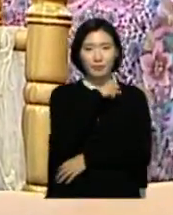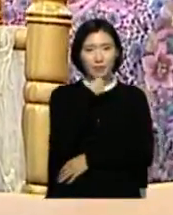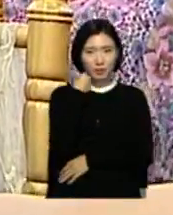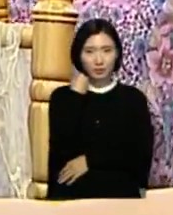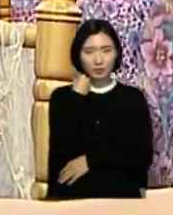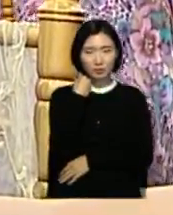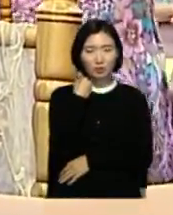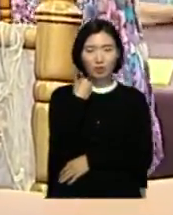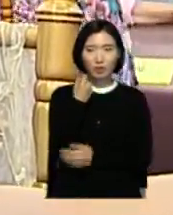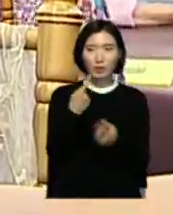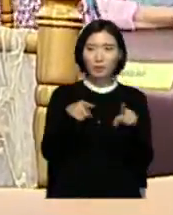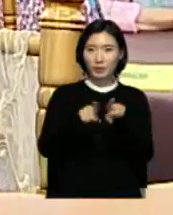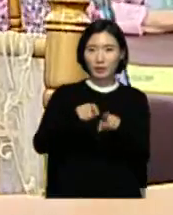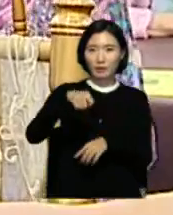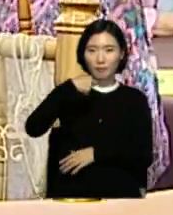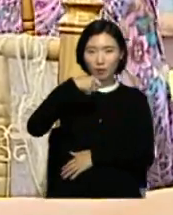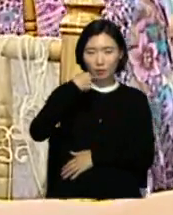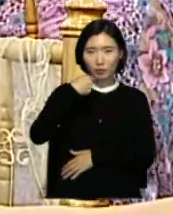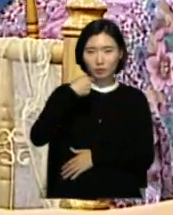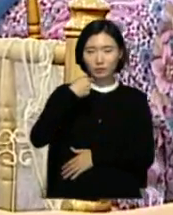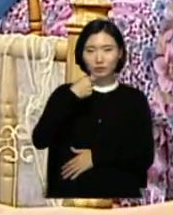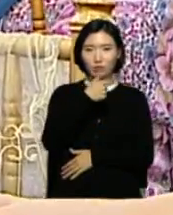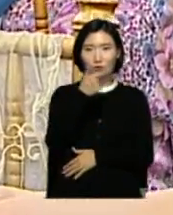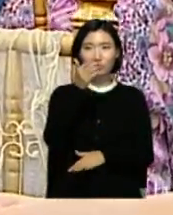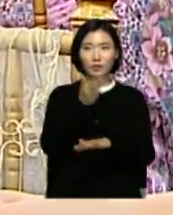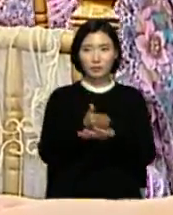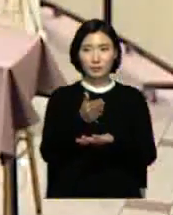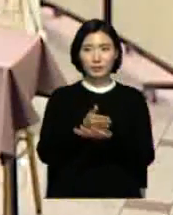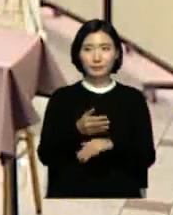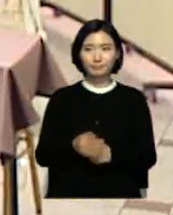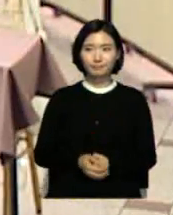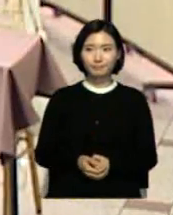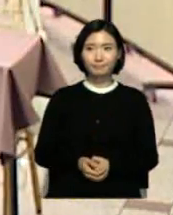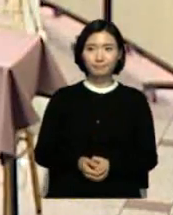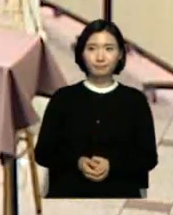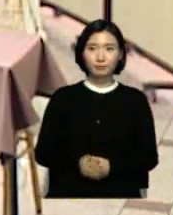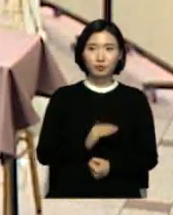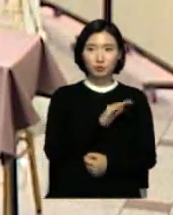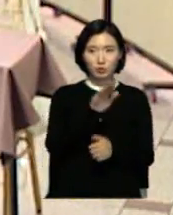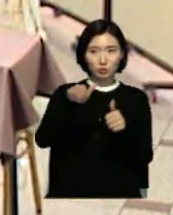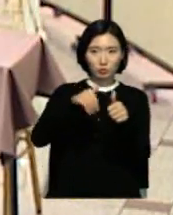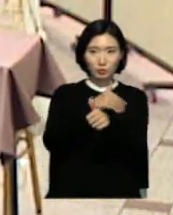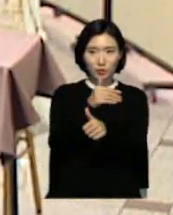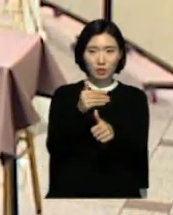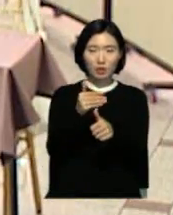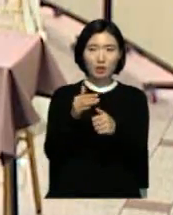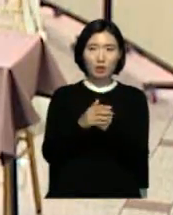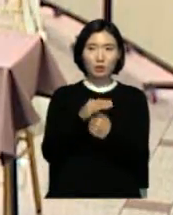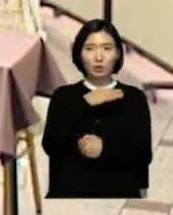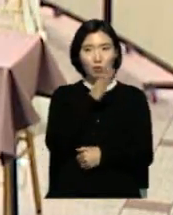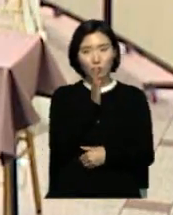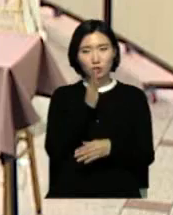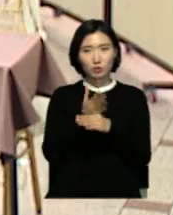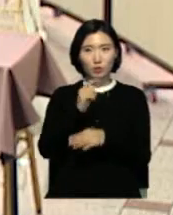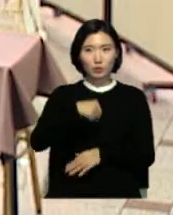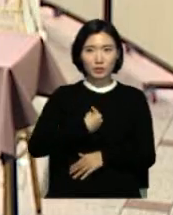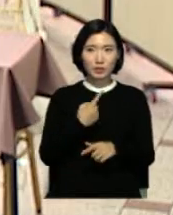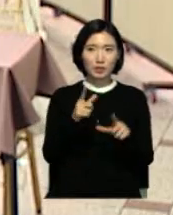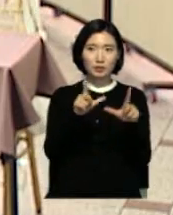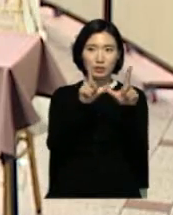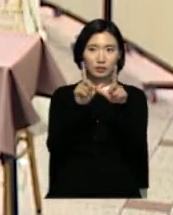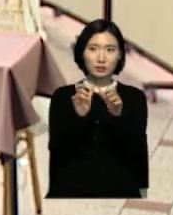이렇게 전시까지 주시니까 얼마나 감사해요. 우리 주변에 있는 어르신분 중에 홀로 사시는